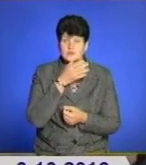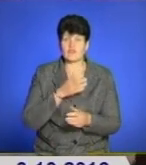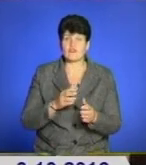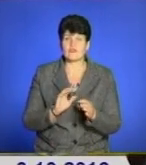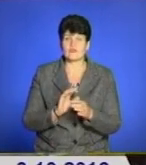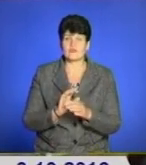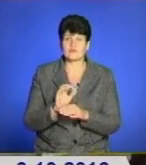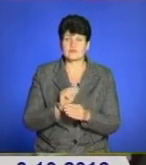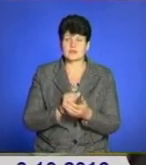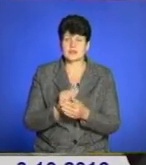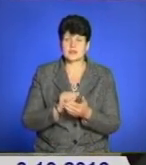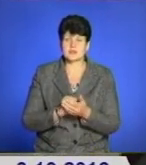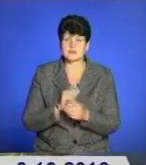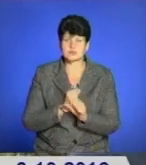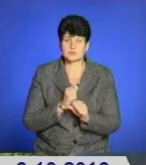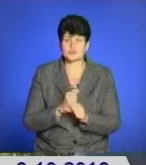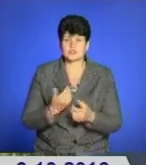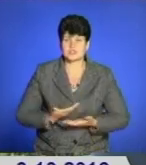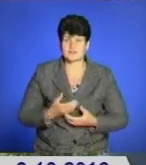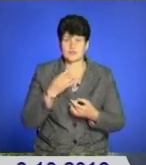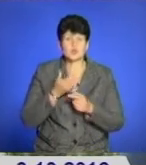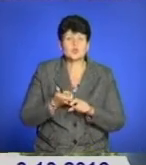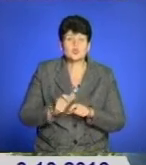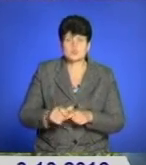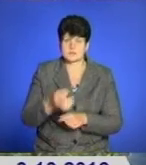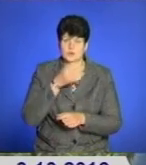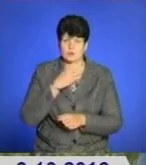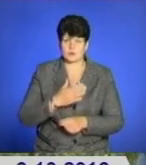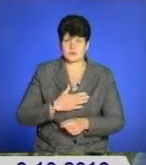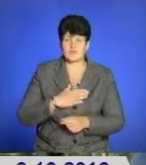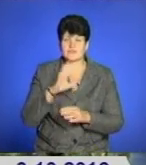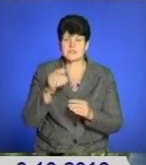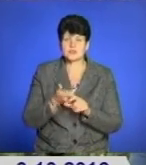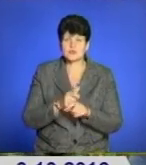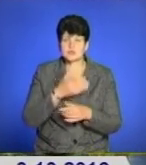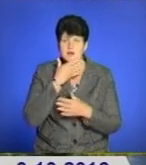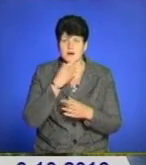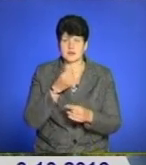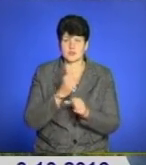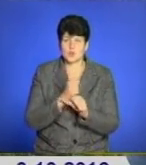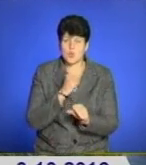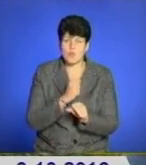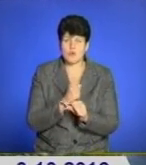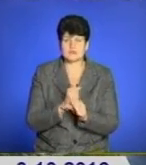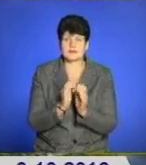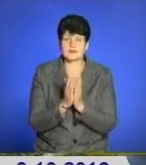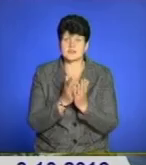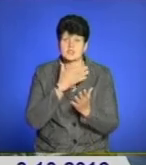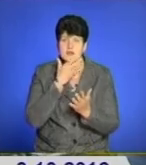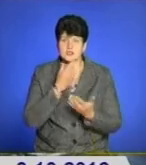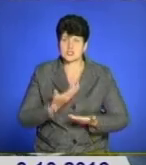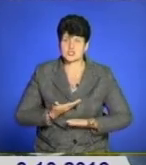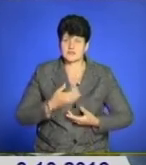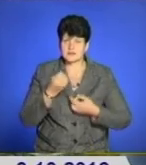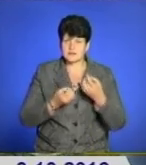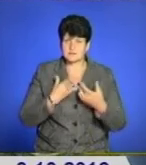з живих квітів. Дуже сподобалося нам. Все дуже гарне, гарні роботи, і книжка гарна з живих